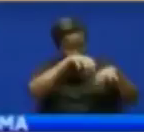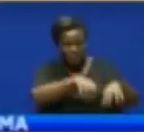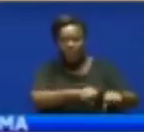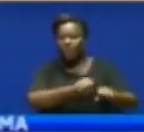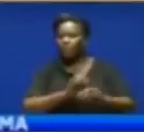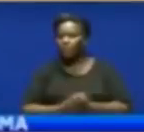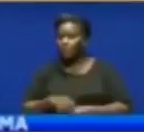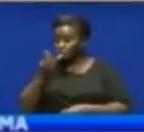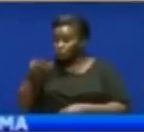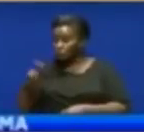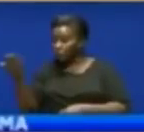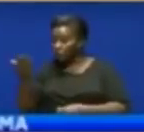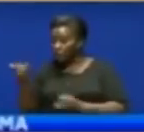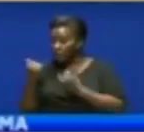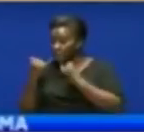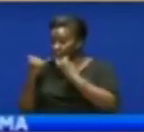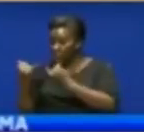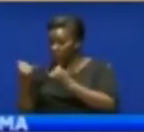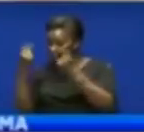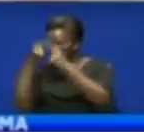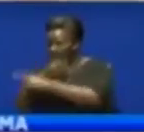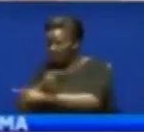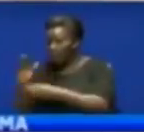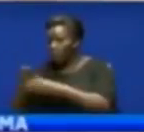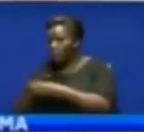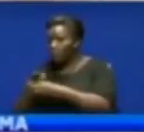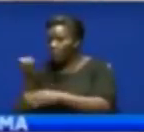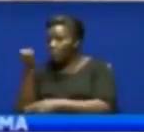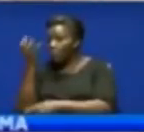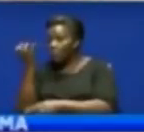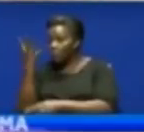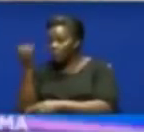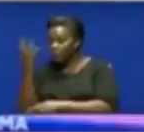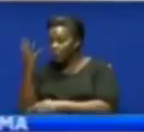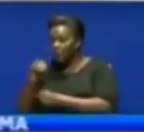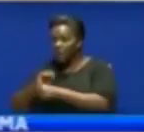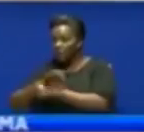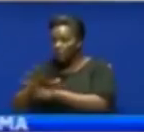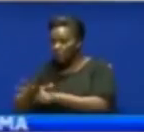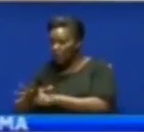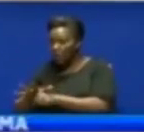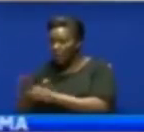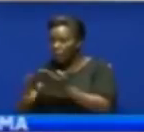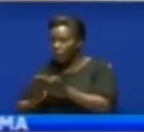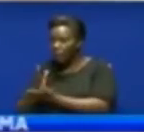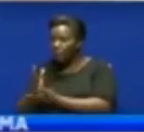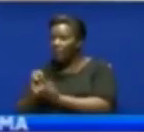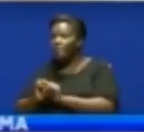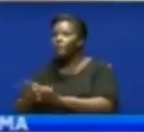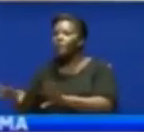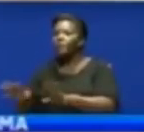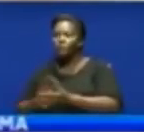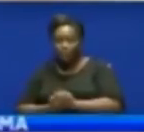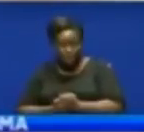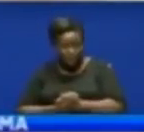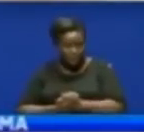wanaopotosha uwepo wa ugonjwa huu nchini au mahali pengine popote kwa kutumia mitandao. Tunahitaji